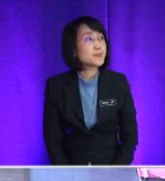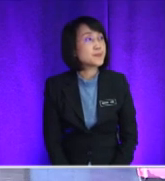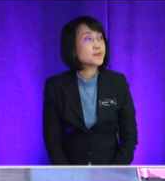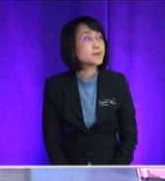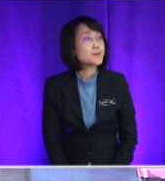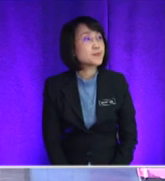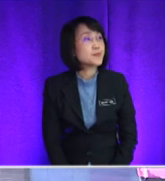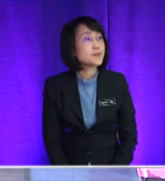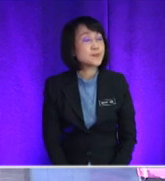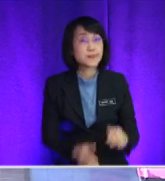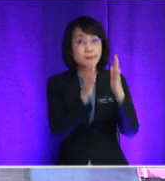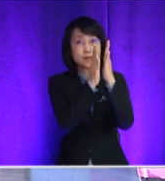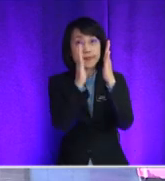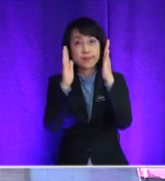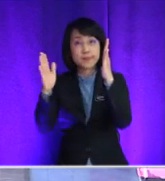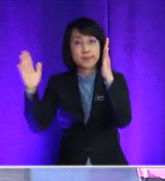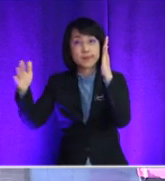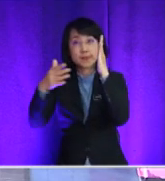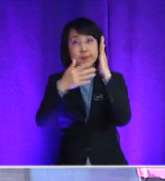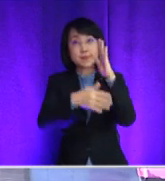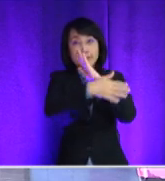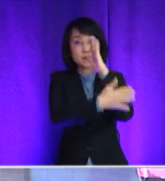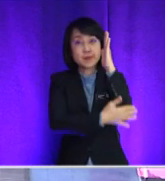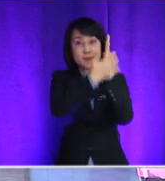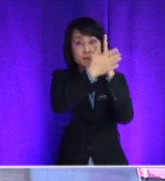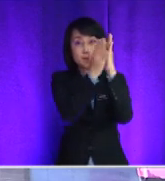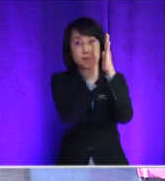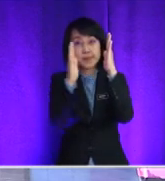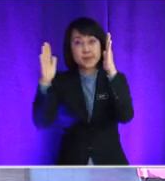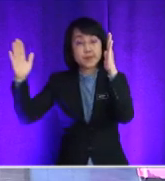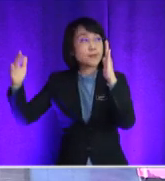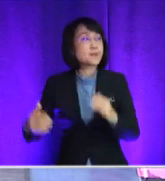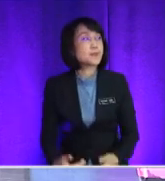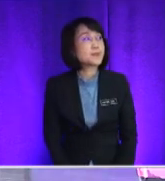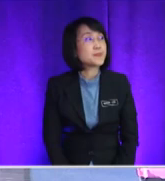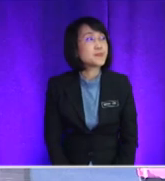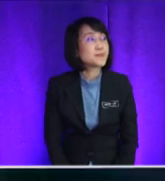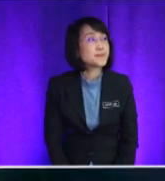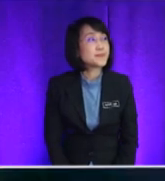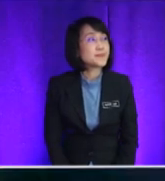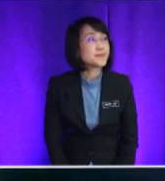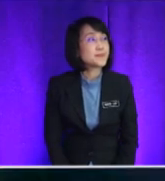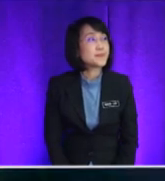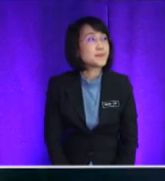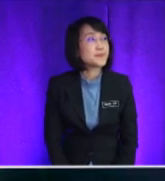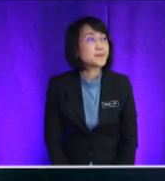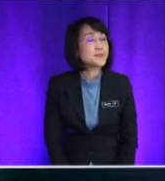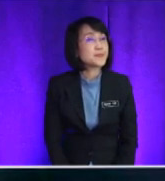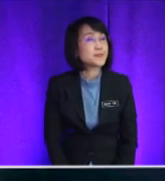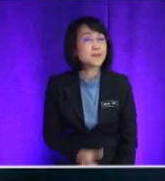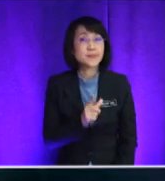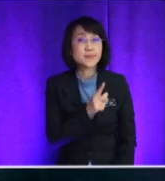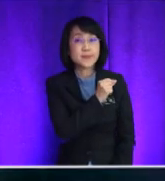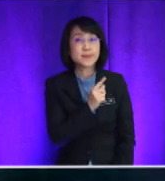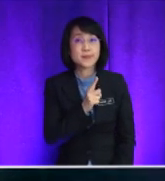dan selari dengan tepi kainnya cepat belajar Oke kemudian kita kita semua